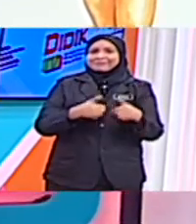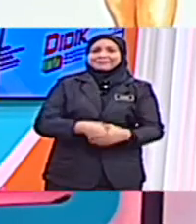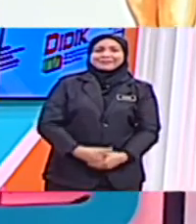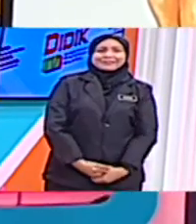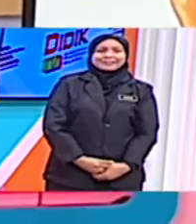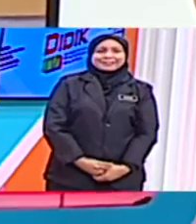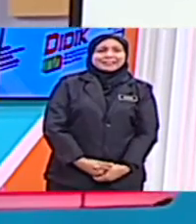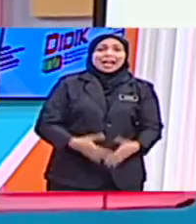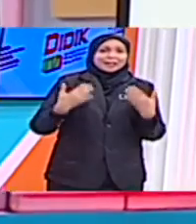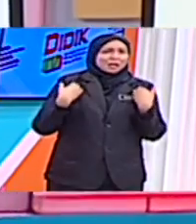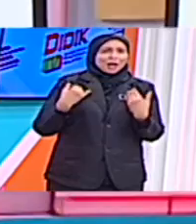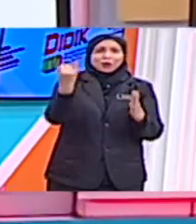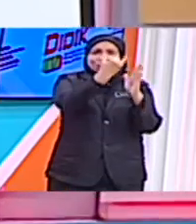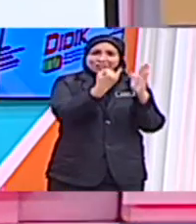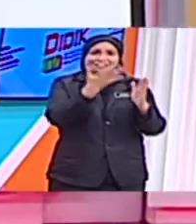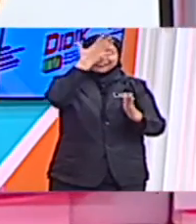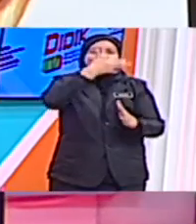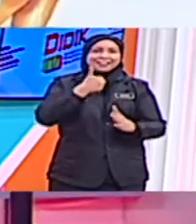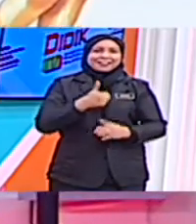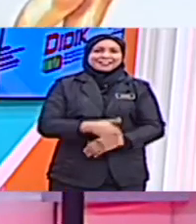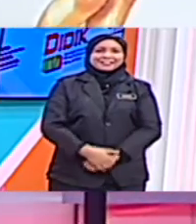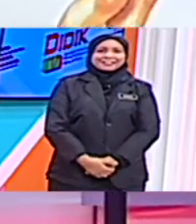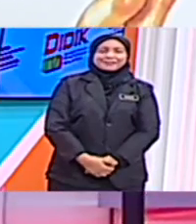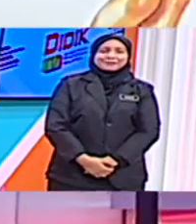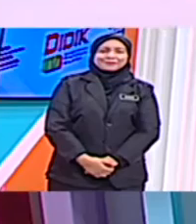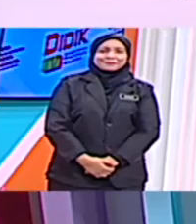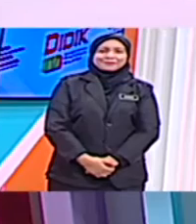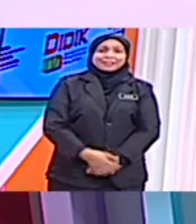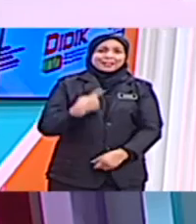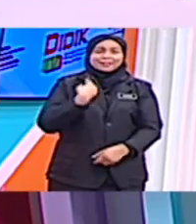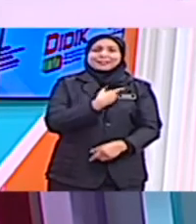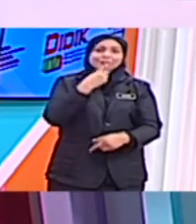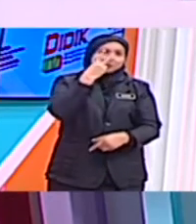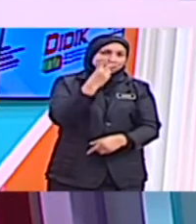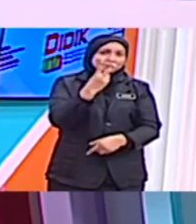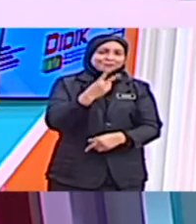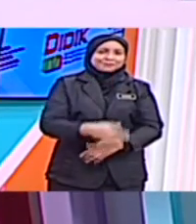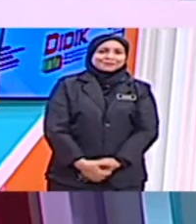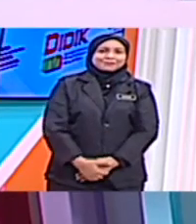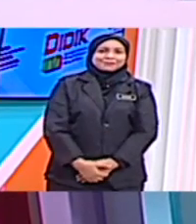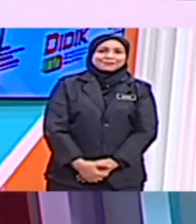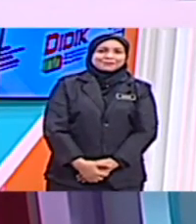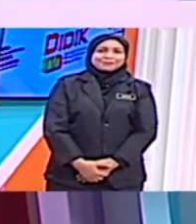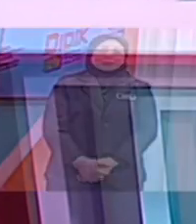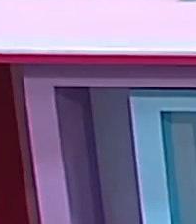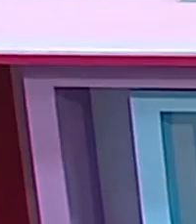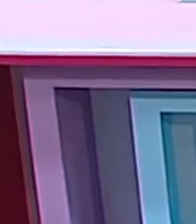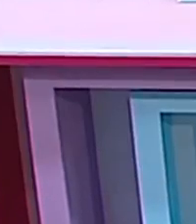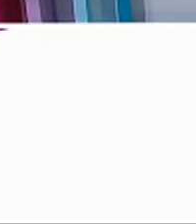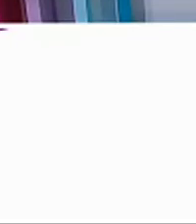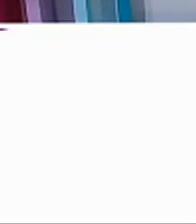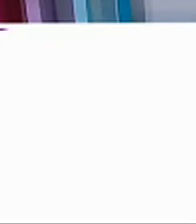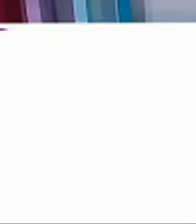lukis. Ada yang lukis cantiklah. Okey, kita tengok. Okey. Mari kita tengok murid-murid punya hasil